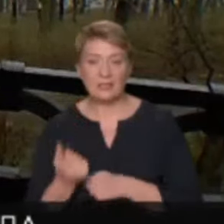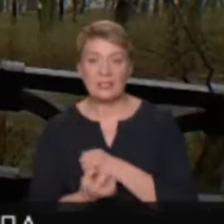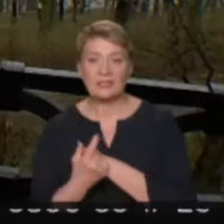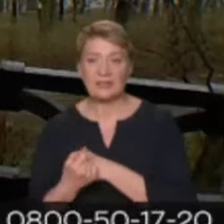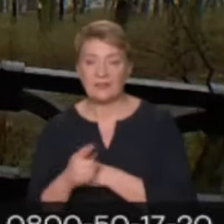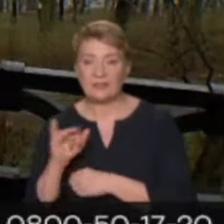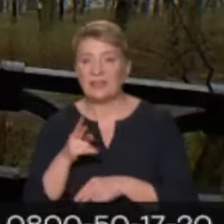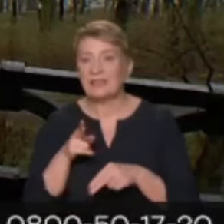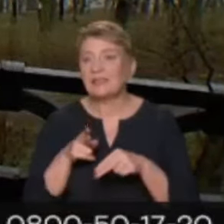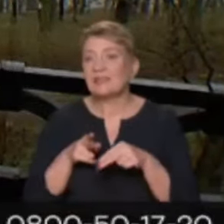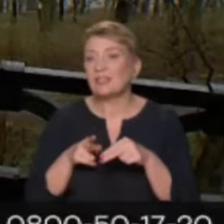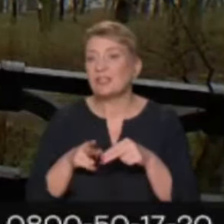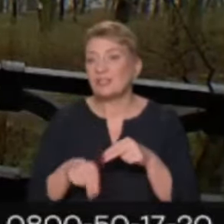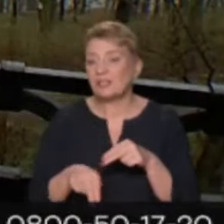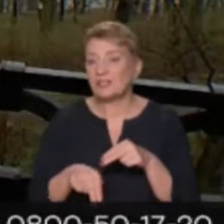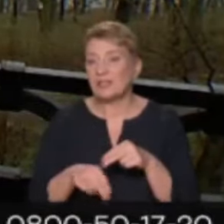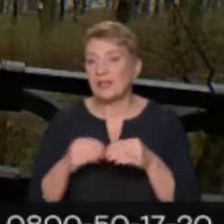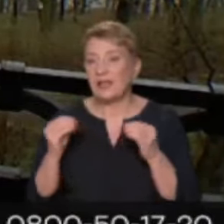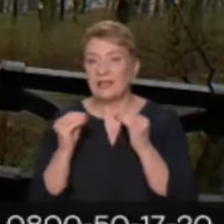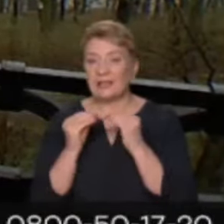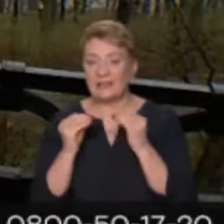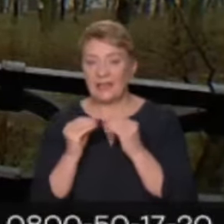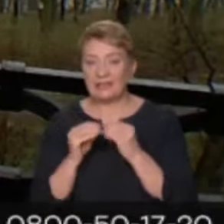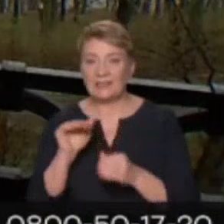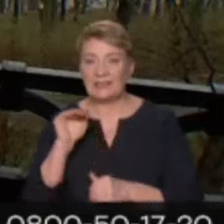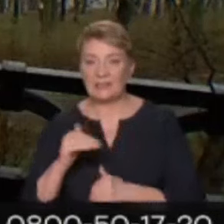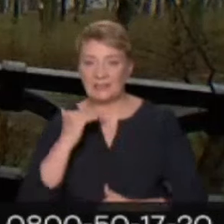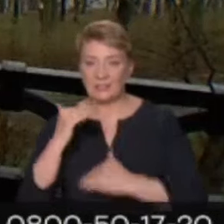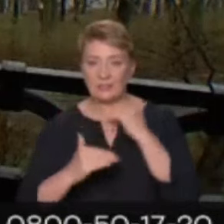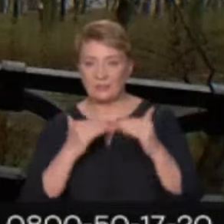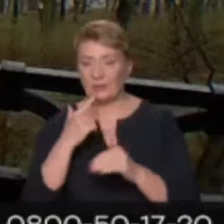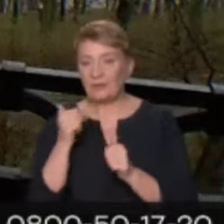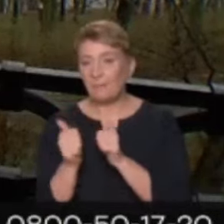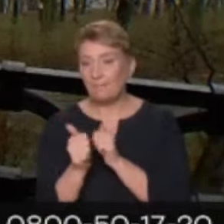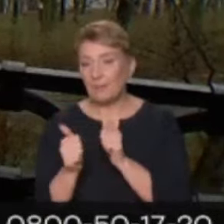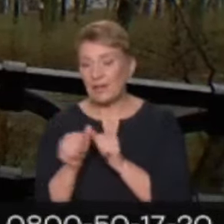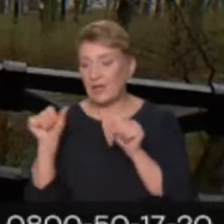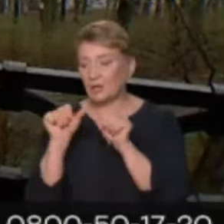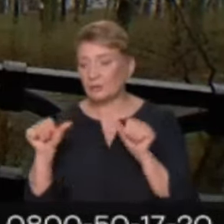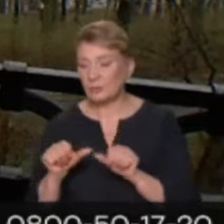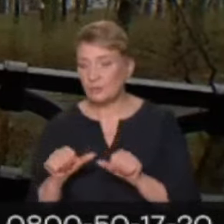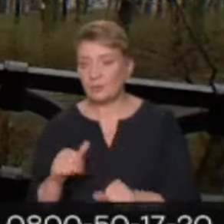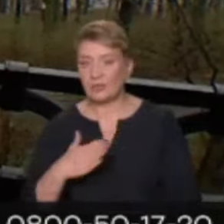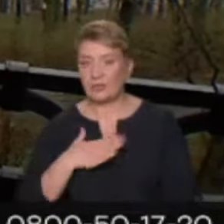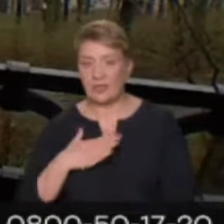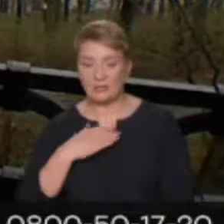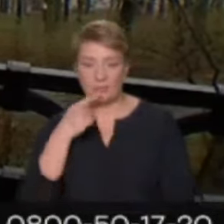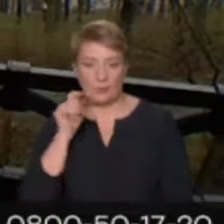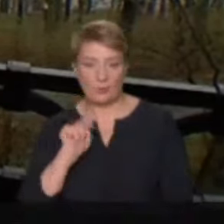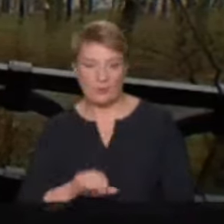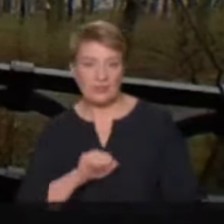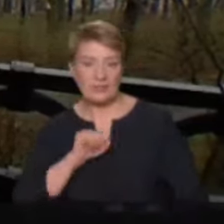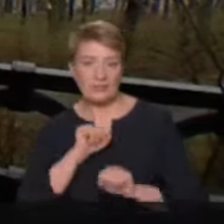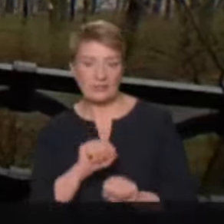і закінчуватиметься оці 10 тисяч кроків саме біля скульптури нашого українського захисника і